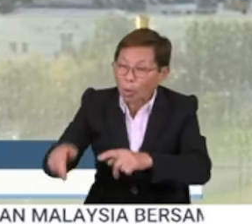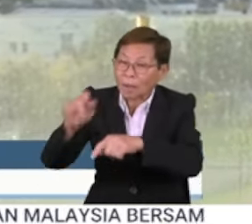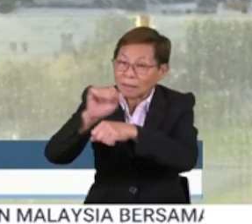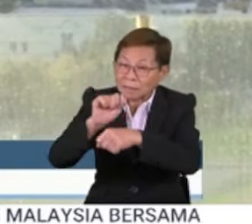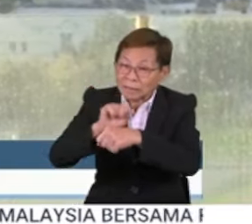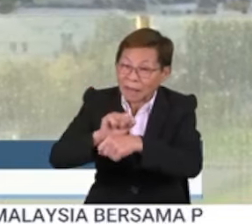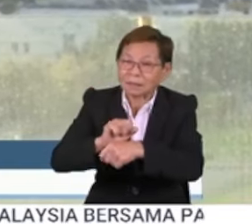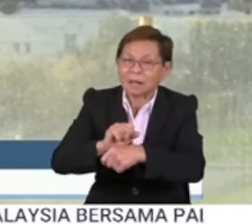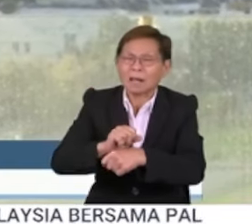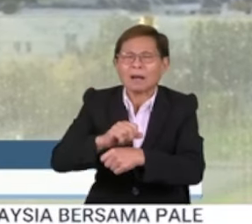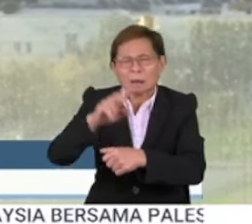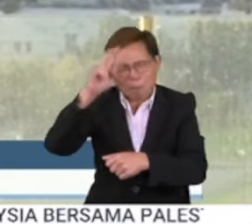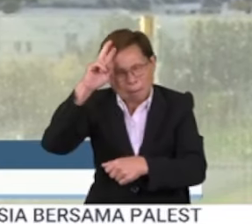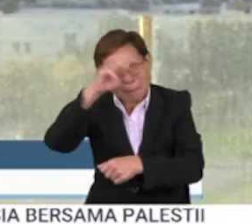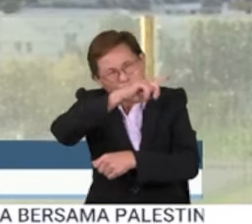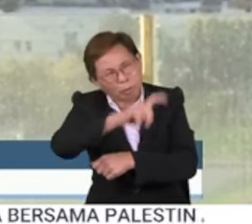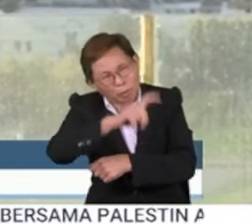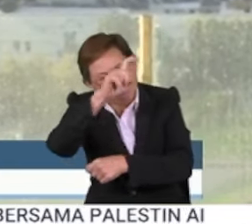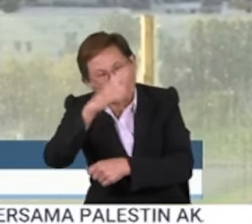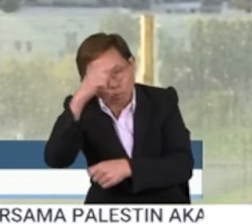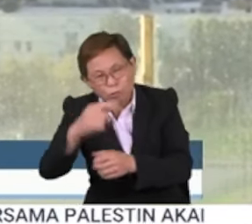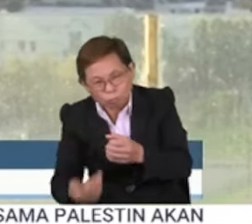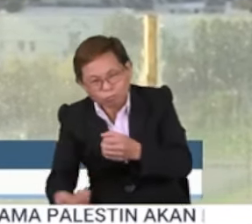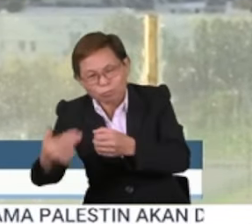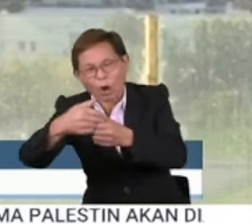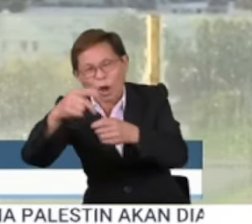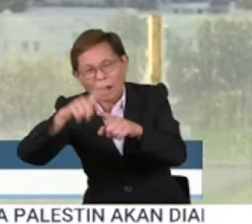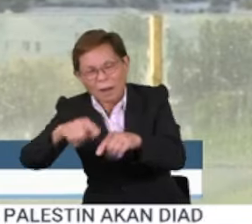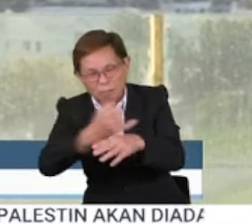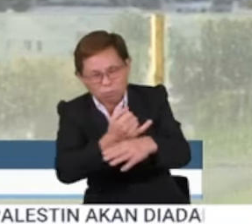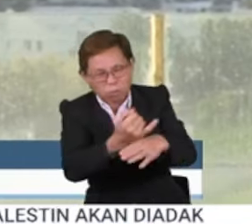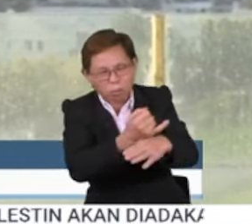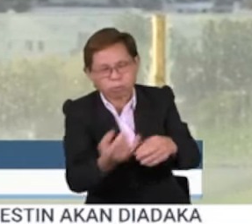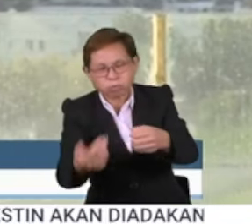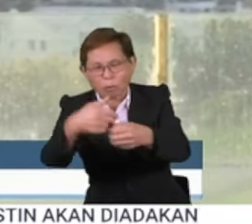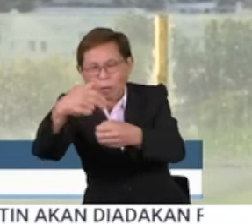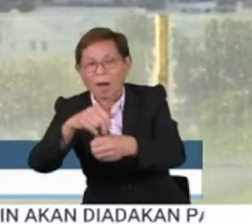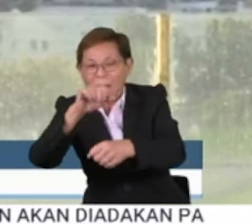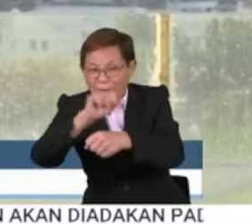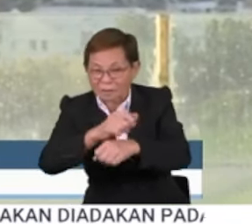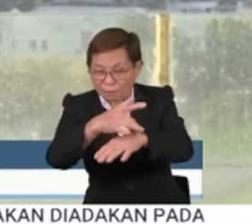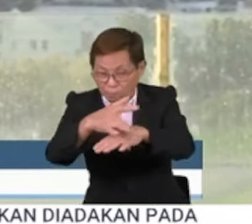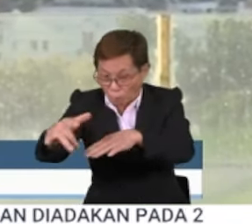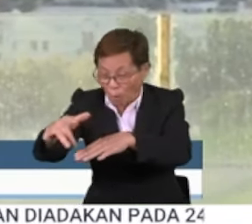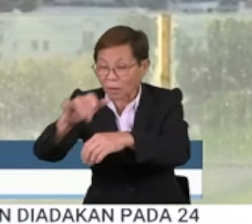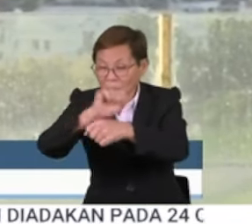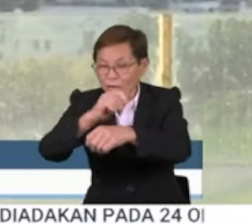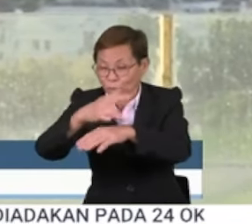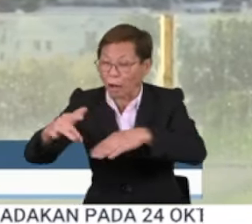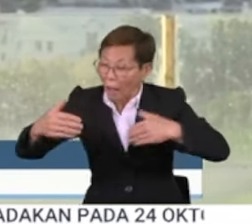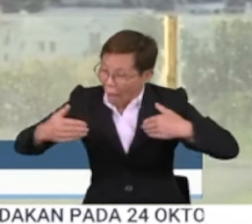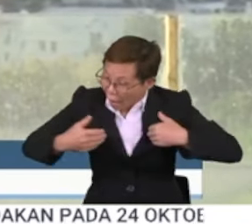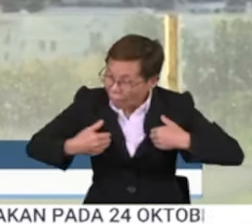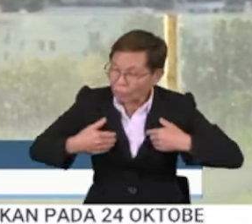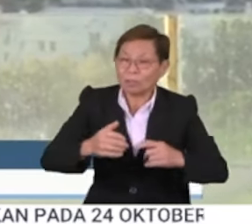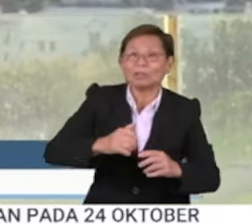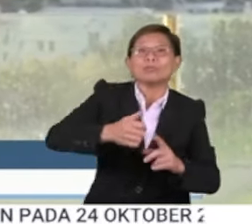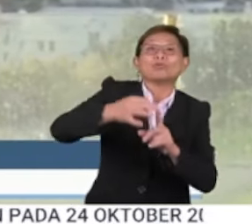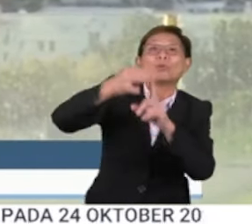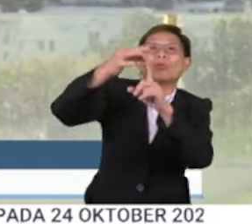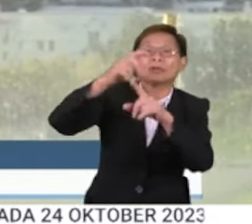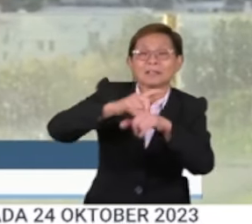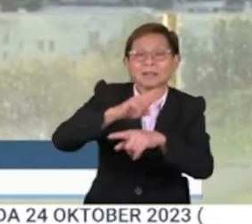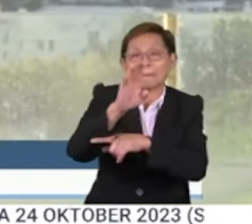inisiatif kerajaan untuk mencebur dalam pelbagai industri supaya peluang pekerjaan ini dapat diwujudkan, terutama sekali di